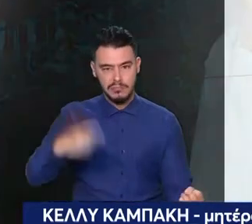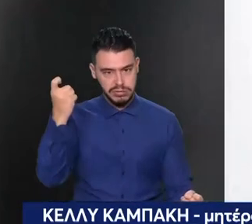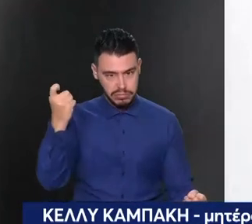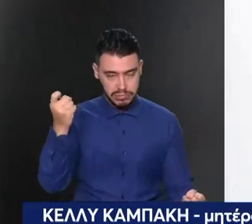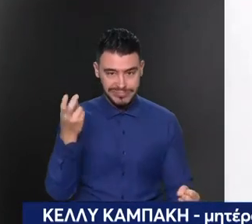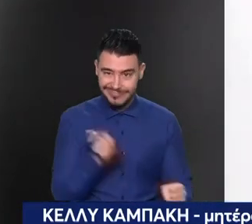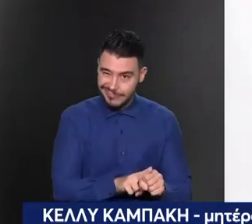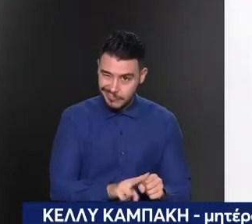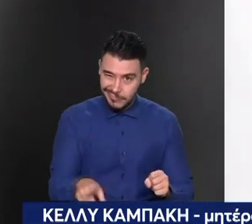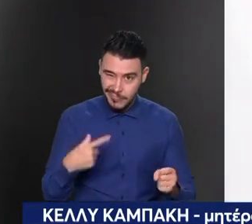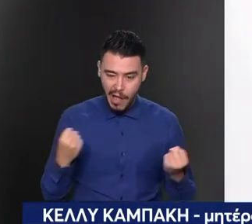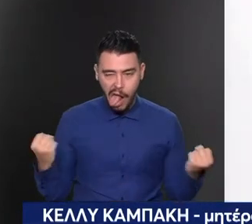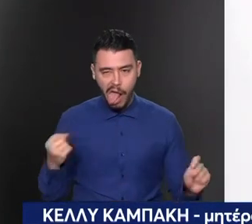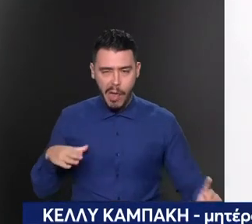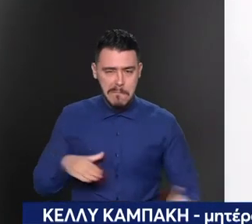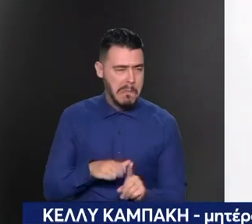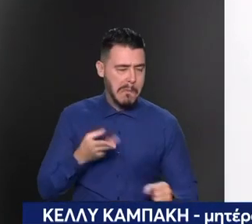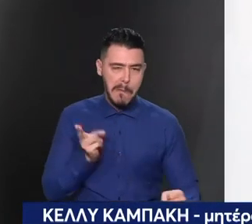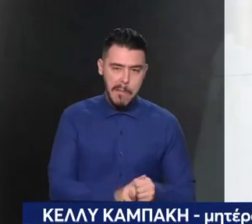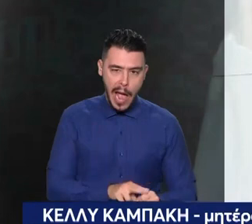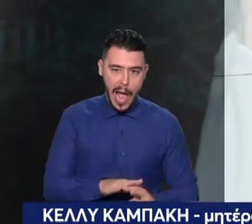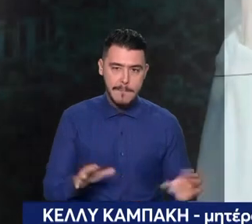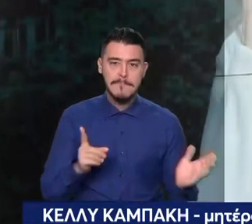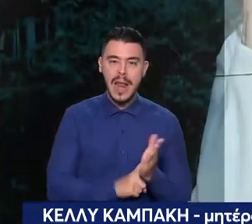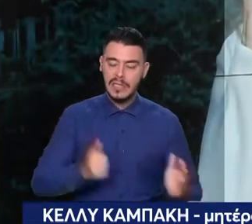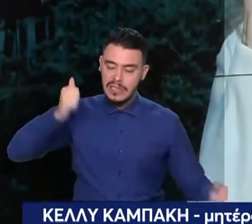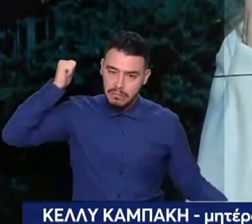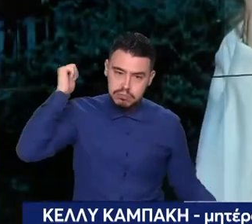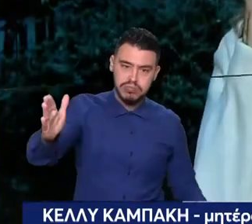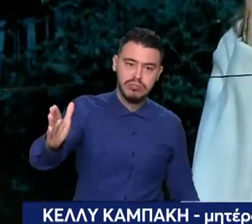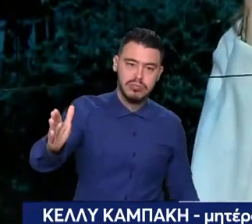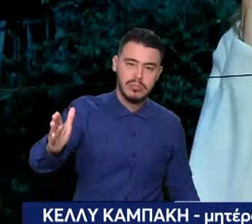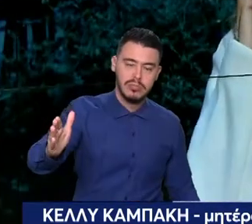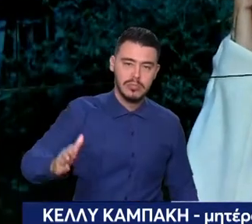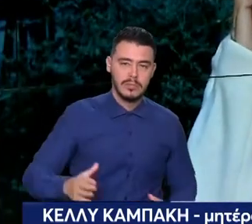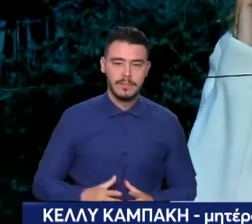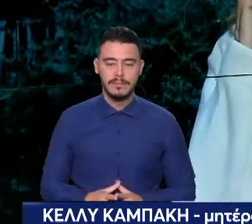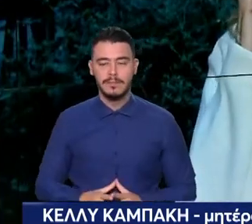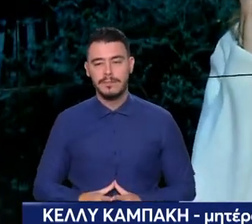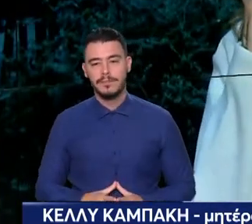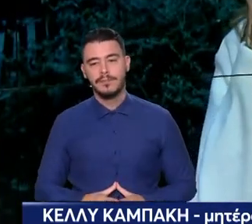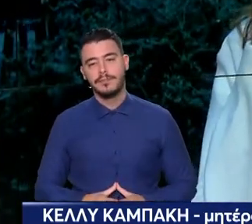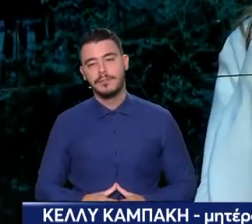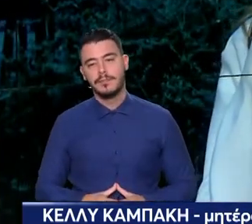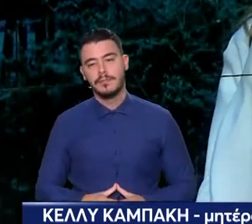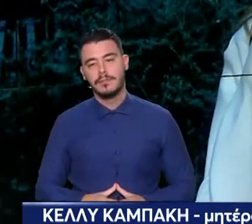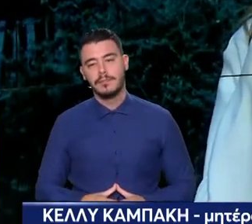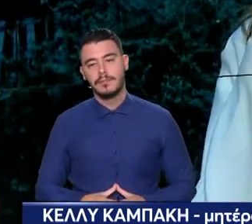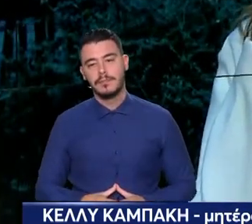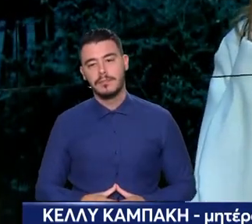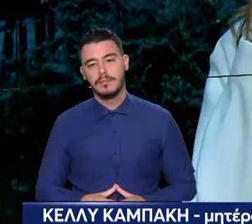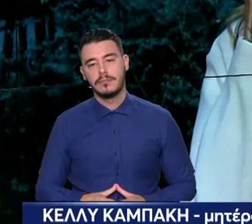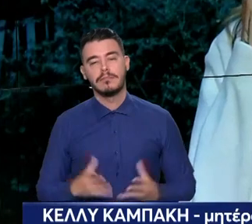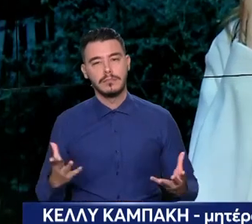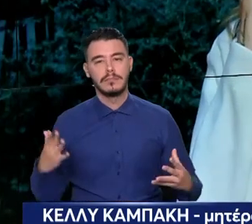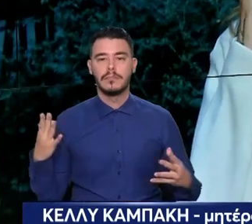έτσι. Σκοτώνεις έναν άνθρωπο, μπορεί να φάσει μια ποινή με αναστολή. Είναι η πρώτη υπόθεση. Ναι, και είναι η υπόθεση και είναι και η επιτυχία και του κ.